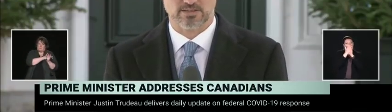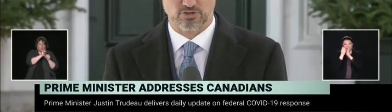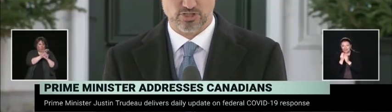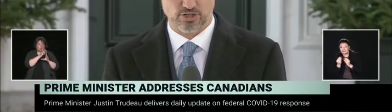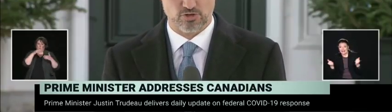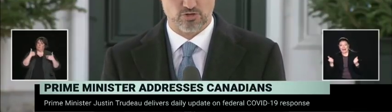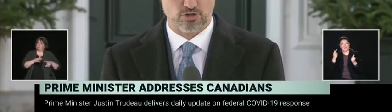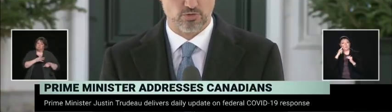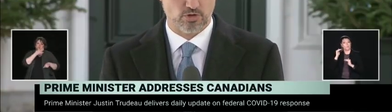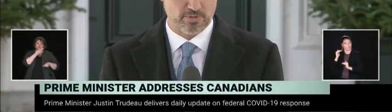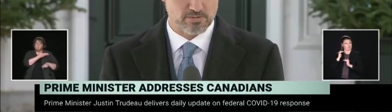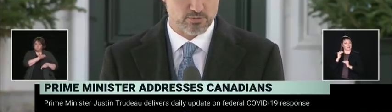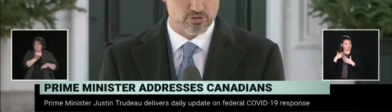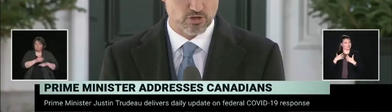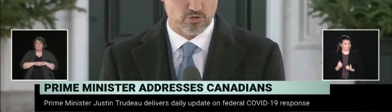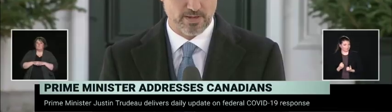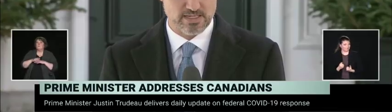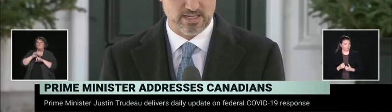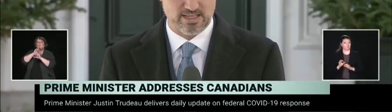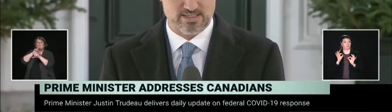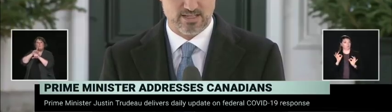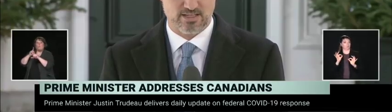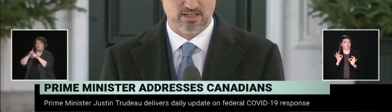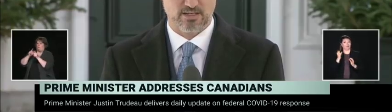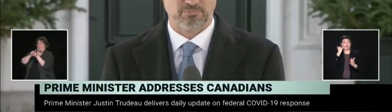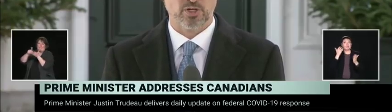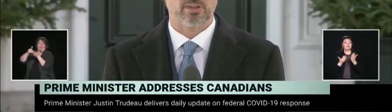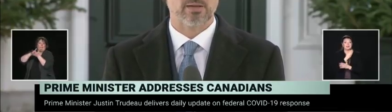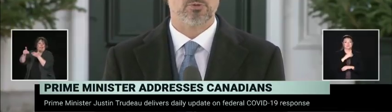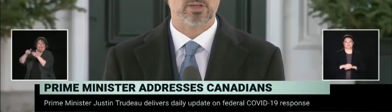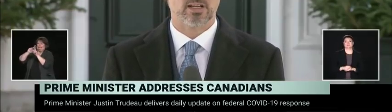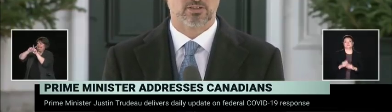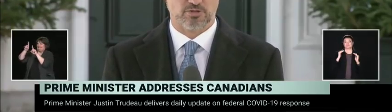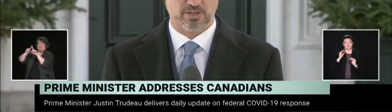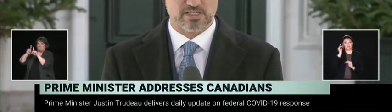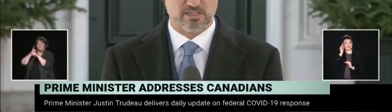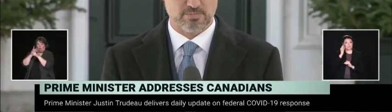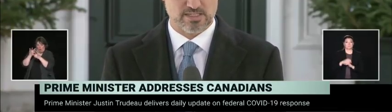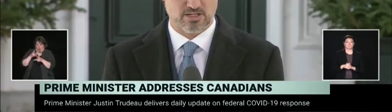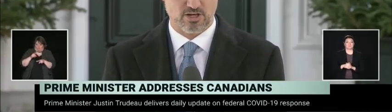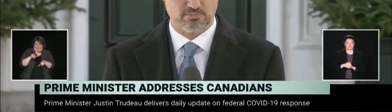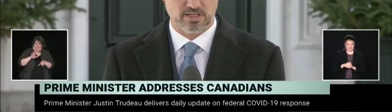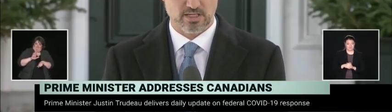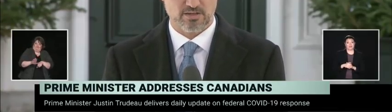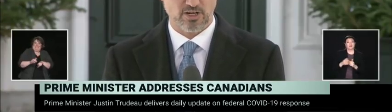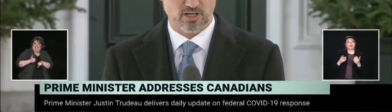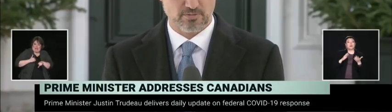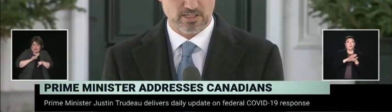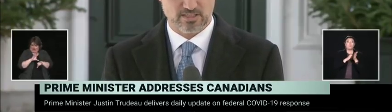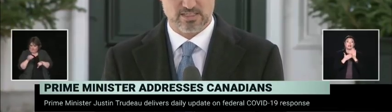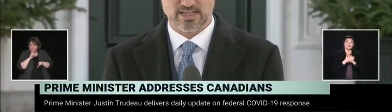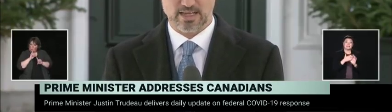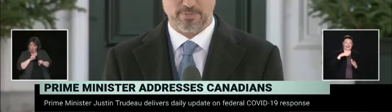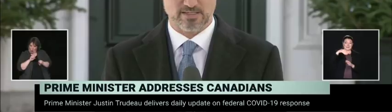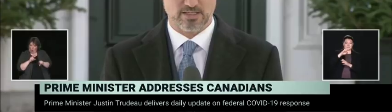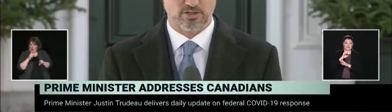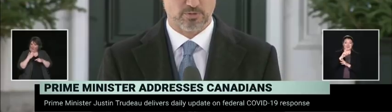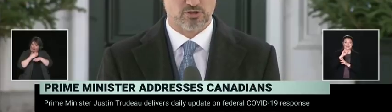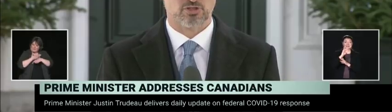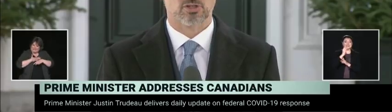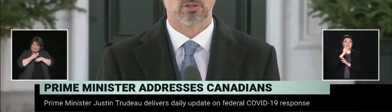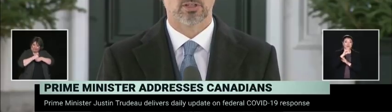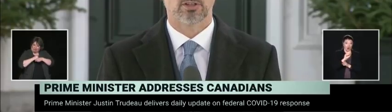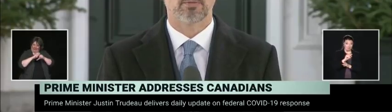de masques chirurgicaux auprès de plusieurs compagnies canadiennes et on appuie l'entreprise Medicom qui va augmenter sa capacité